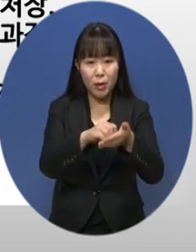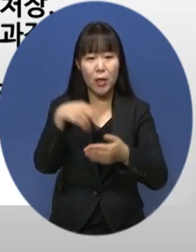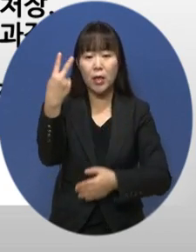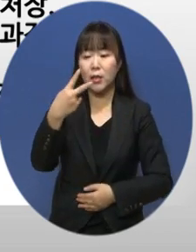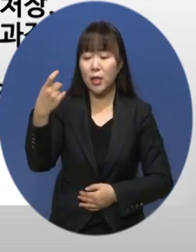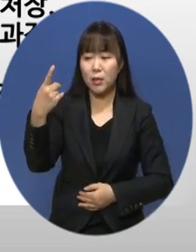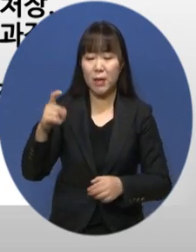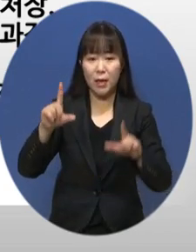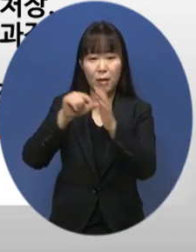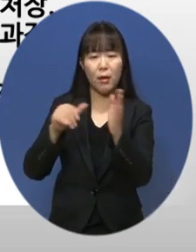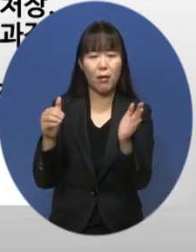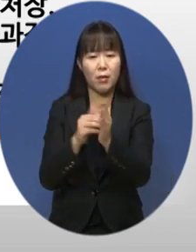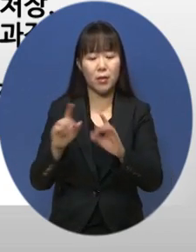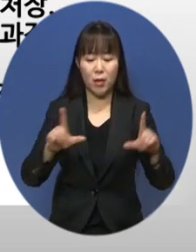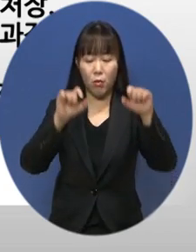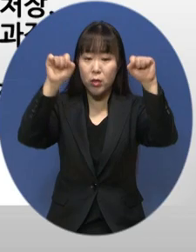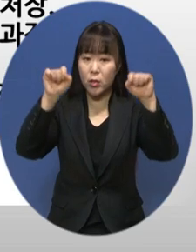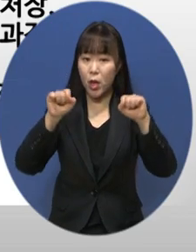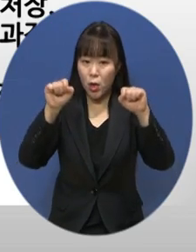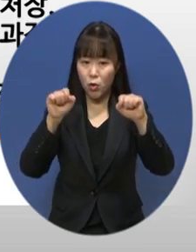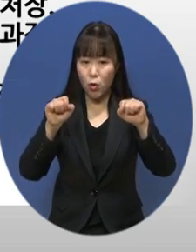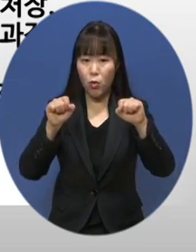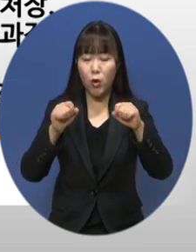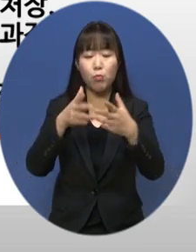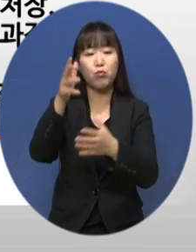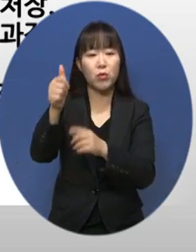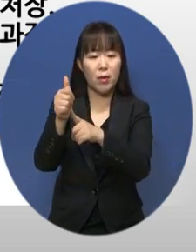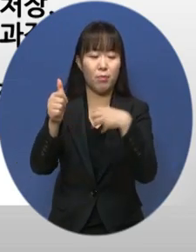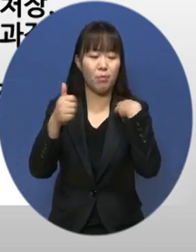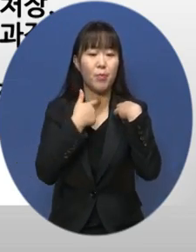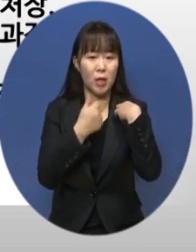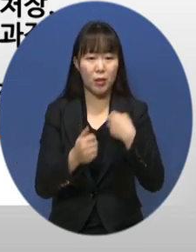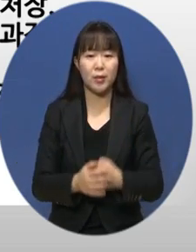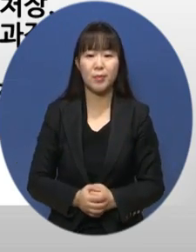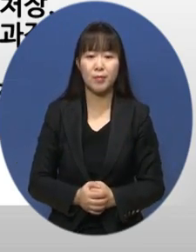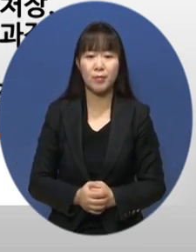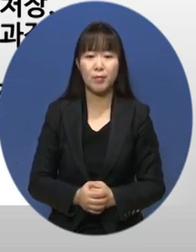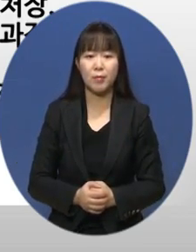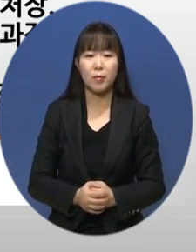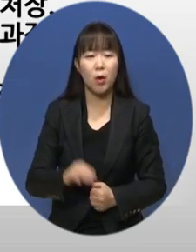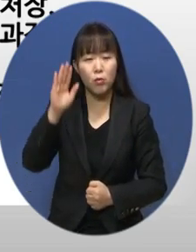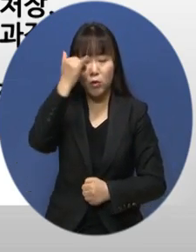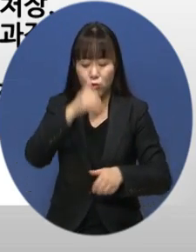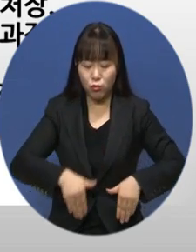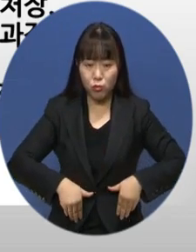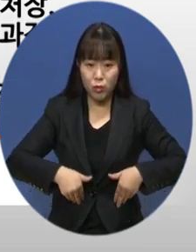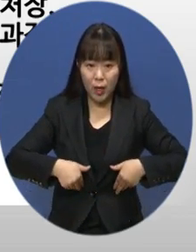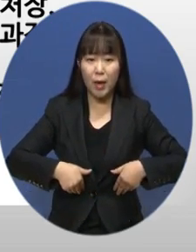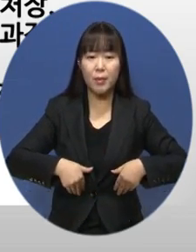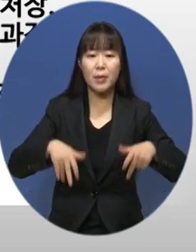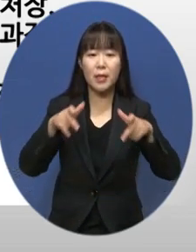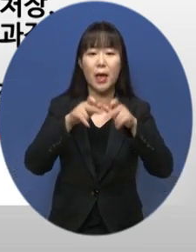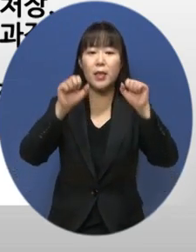2011년까지 생활 체육부 장 등을 역임했습니다 이후 충청남도 장애인 체육회 사무처장